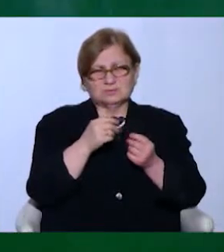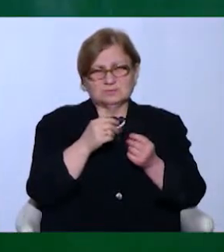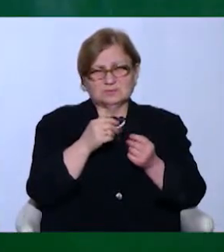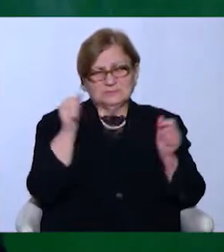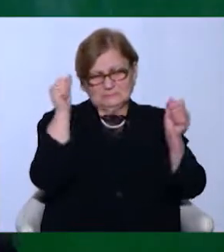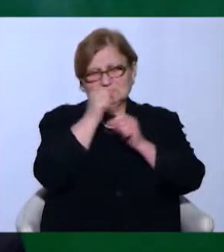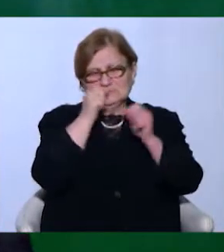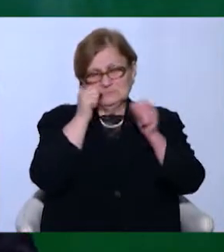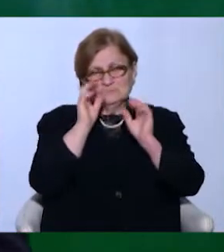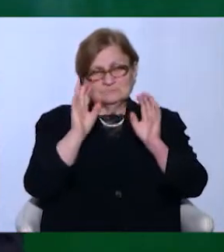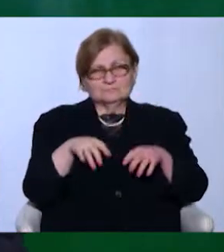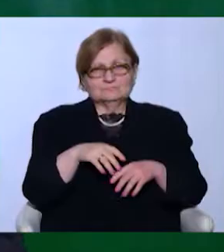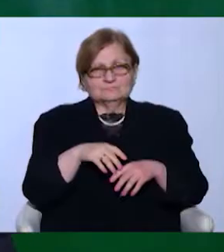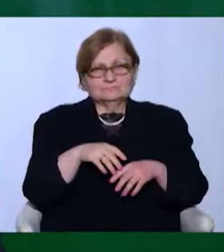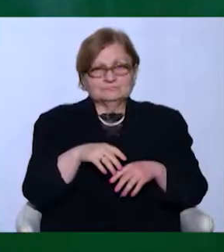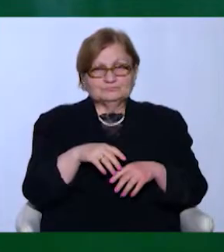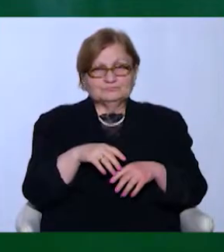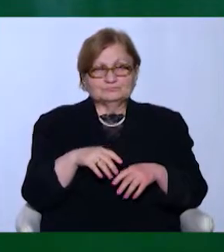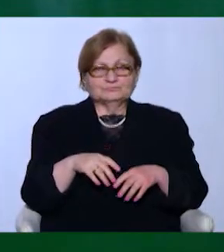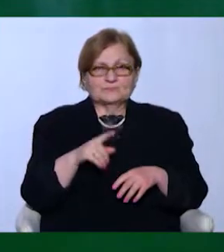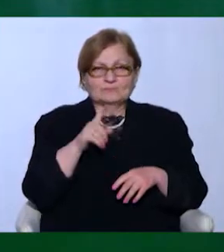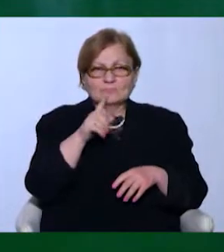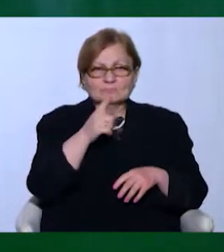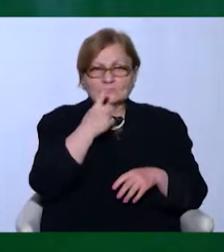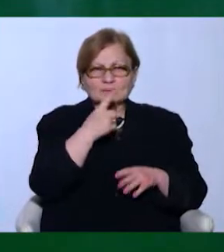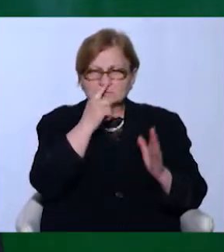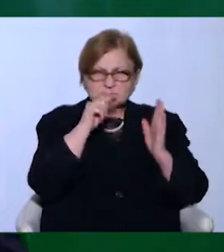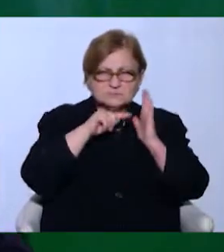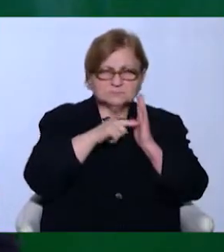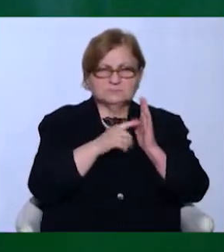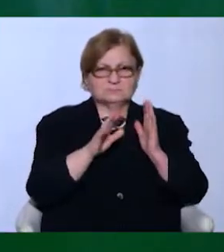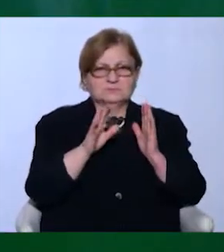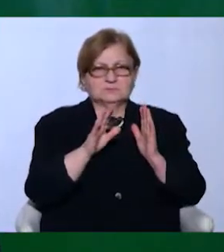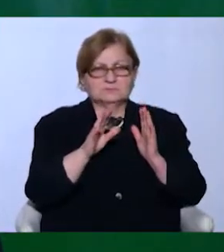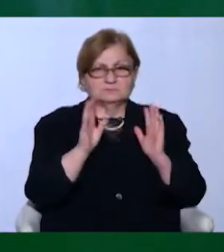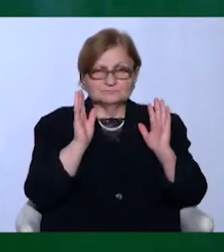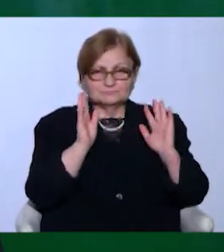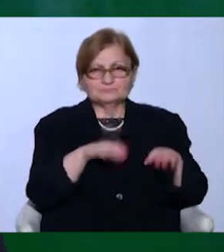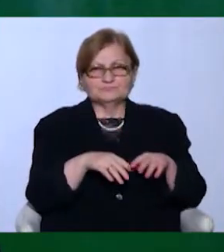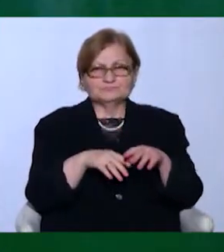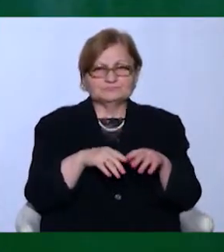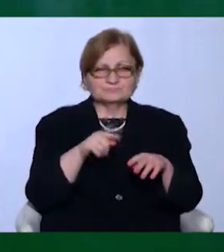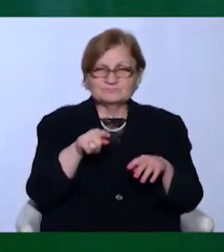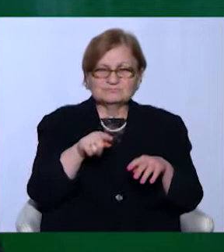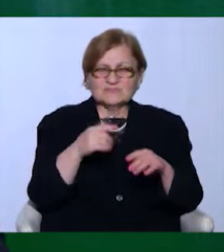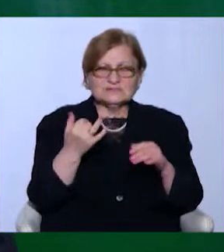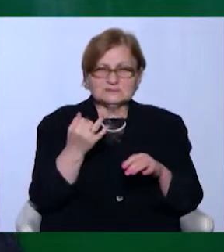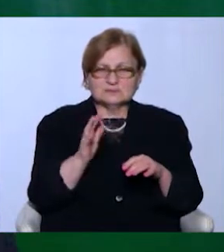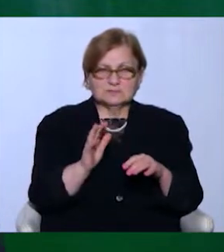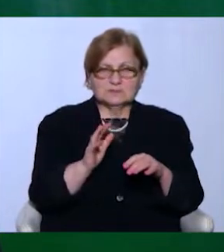რომ შორს ვიფიქროთ, არ შემოვიფარგლოთ ხოლმე ერთი რაღაცა კონკრეტული. ეს თევ არ მაინტერესებს ამ წუთას ეს